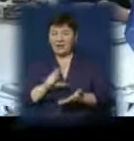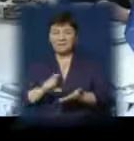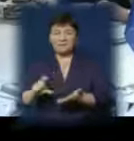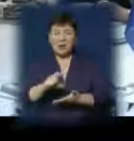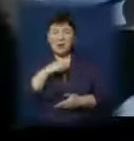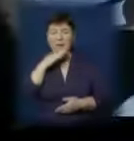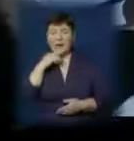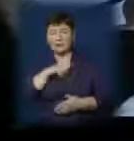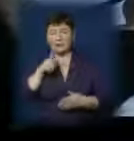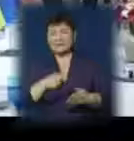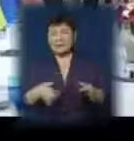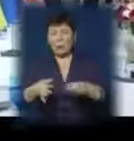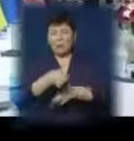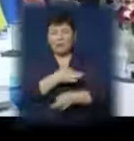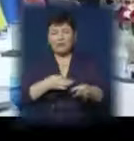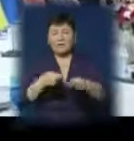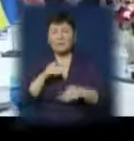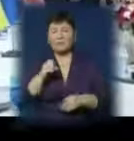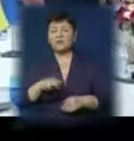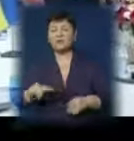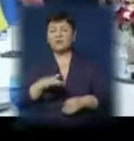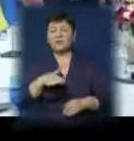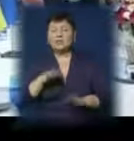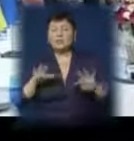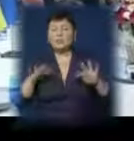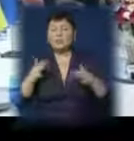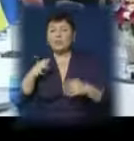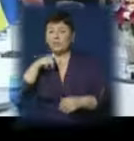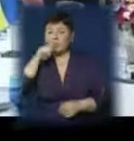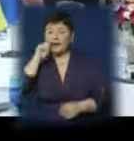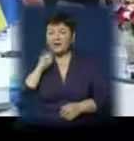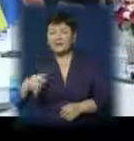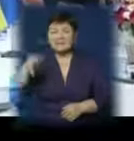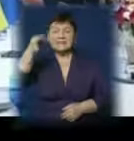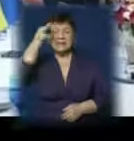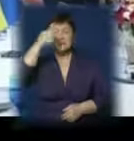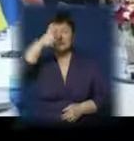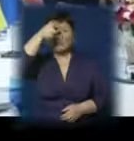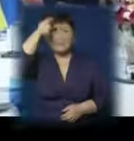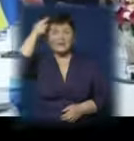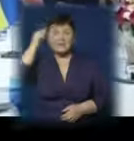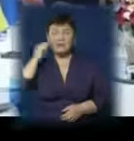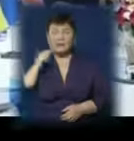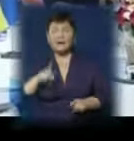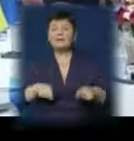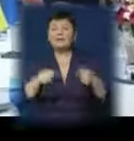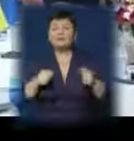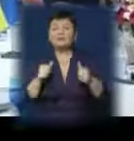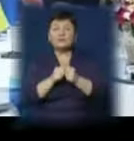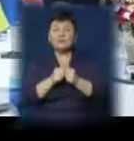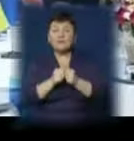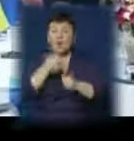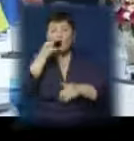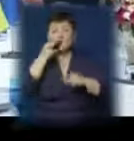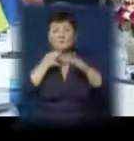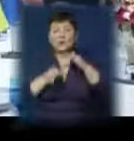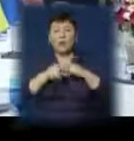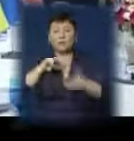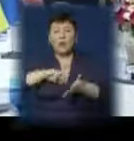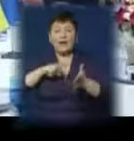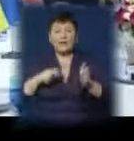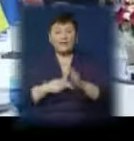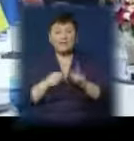питань – позицію Європейського Союзу щодо подій в Україні, реверс газу зі Словаччини та надання сусідньою державою консультацій щодо